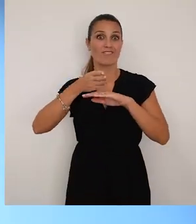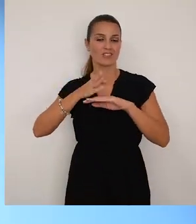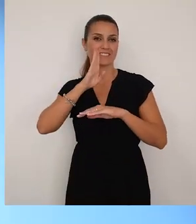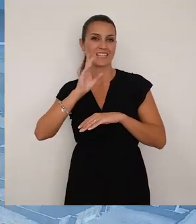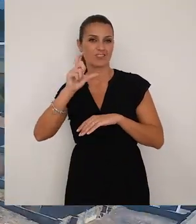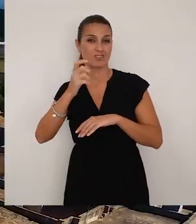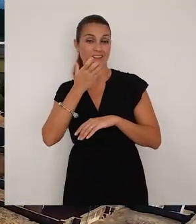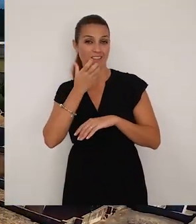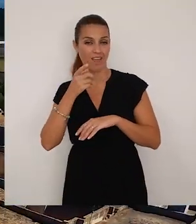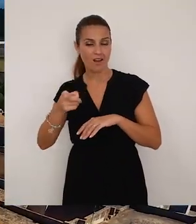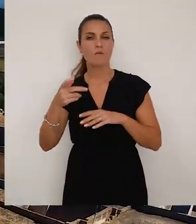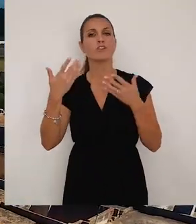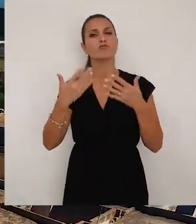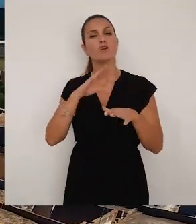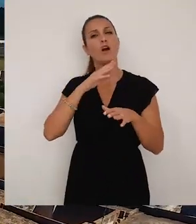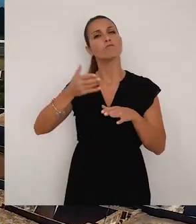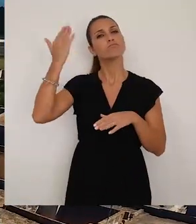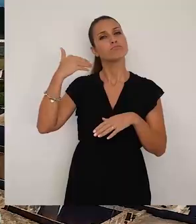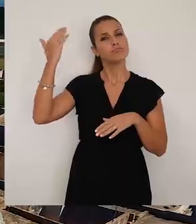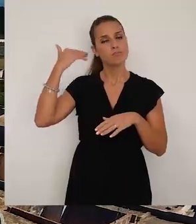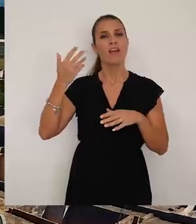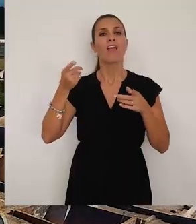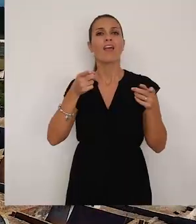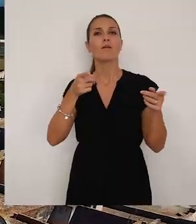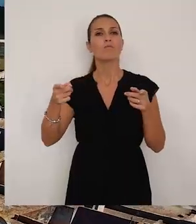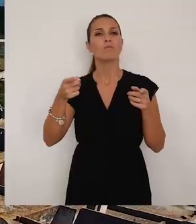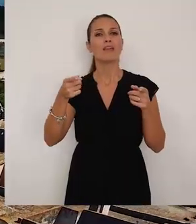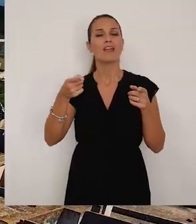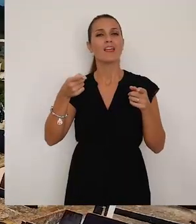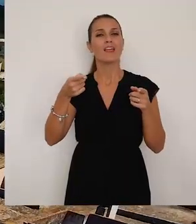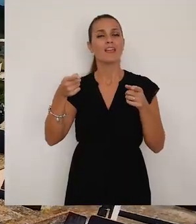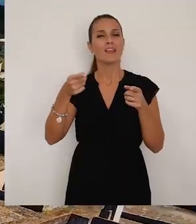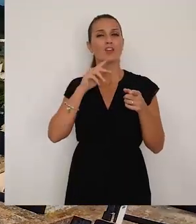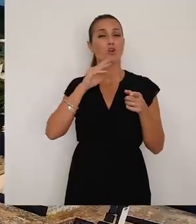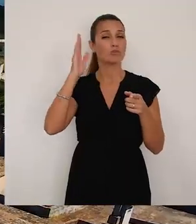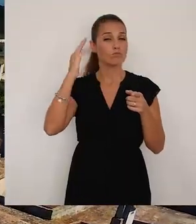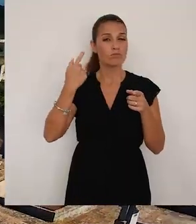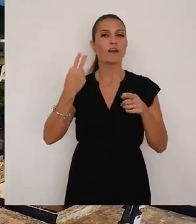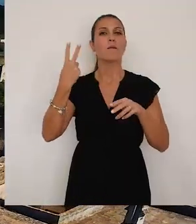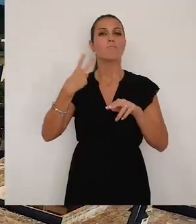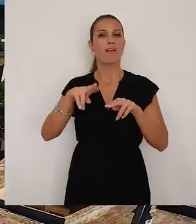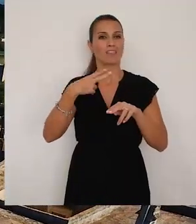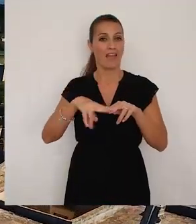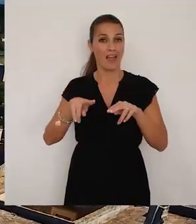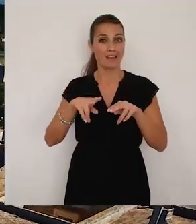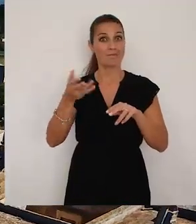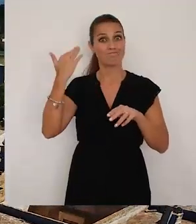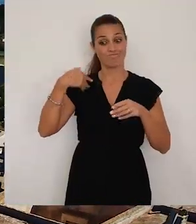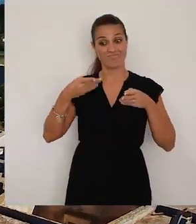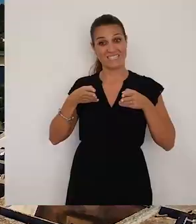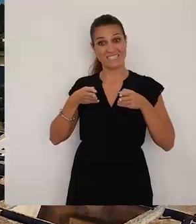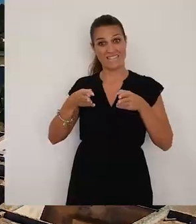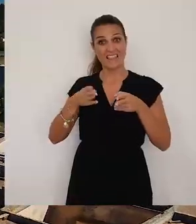Frazione di Santa Cesarea Terme vanta origini antiche risalenti all'età dei metalli. Situato verso la strada che in